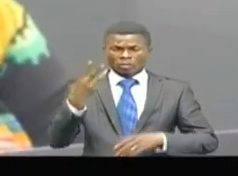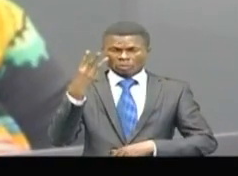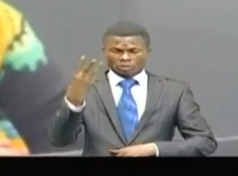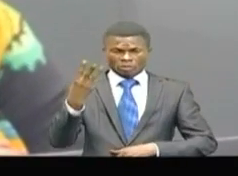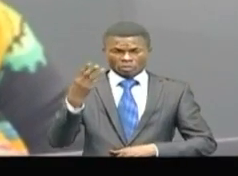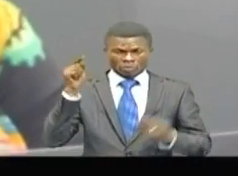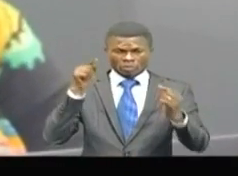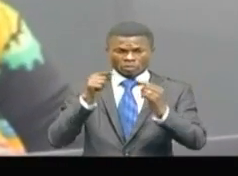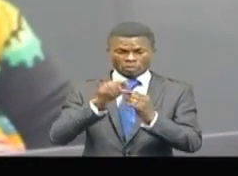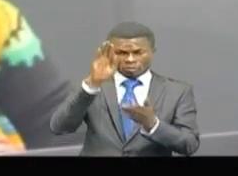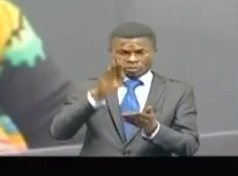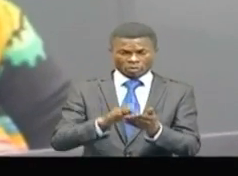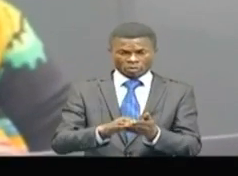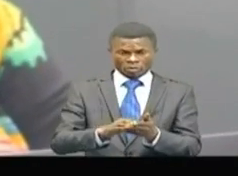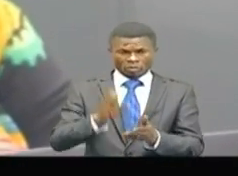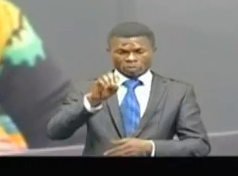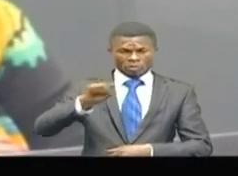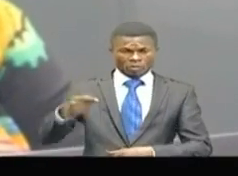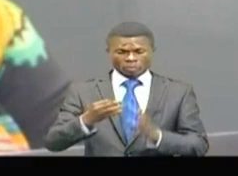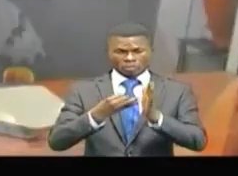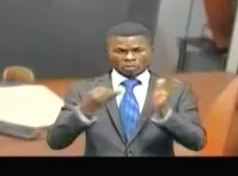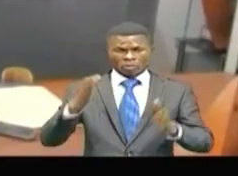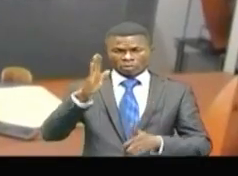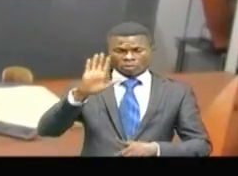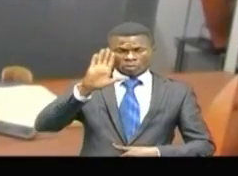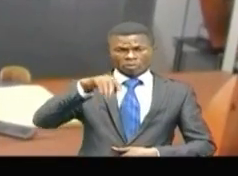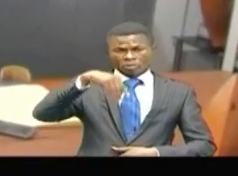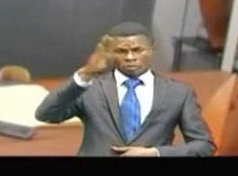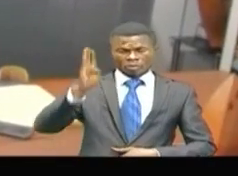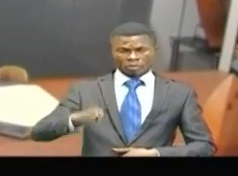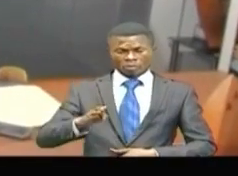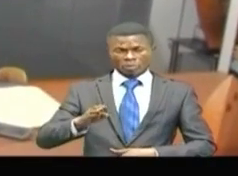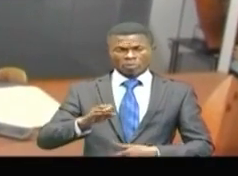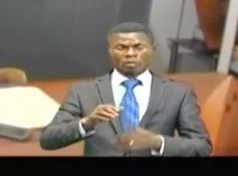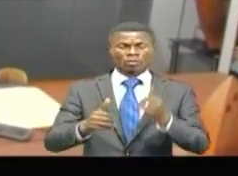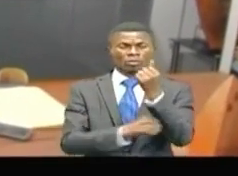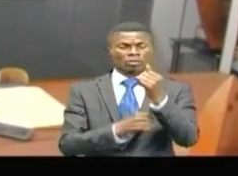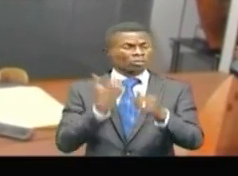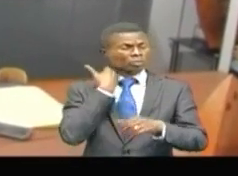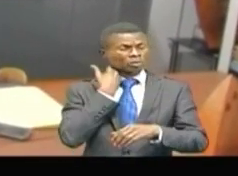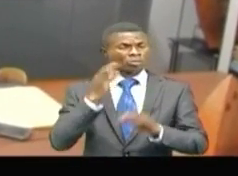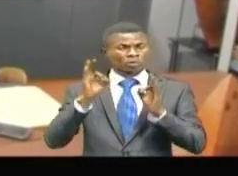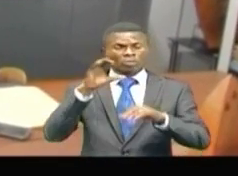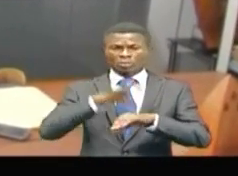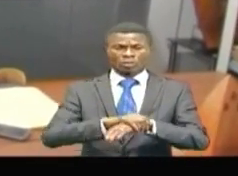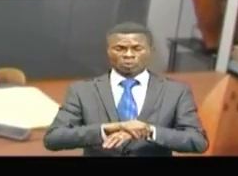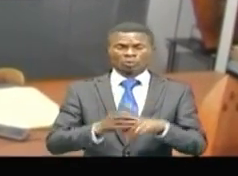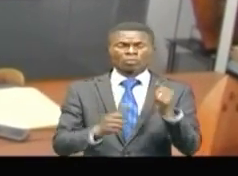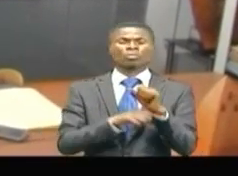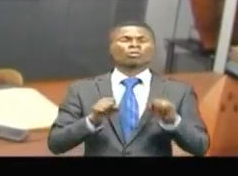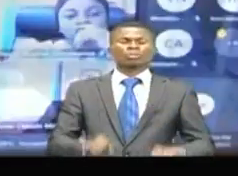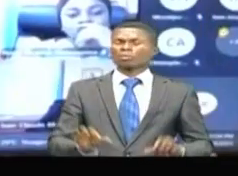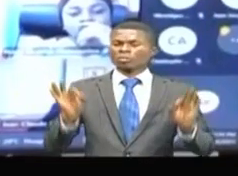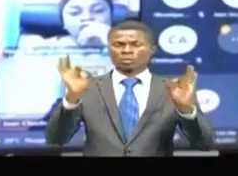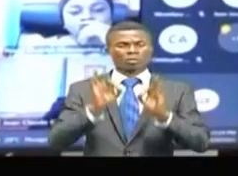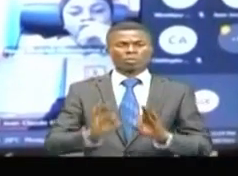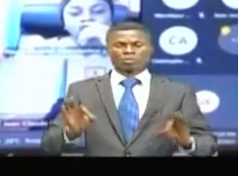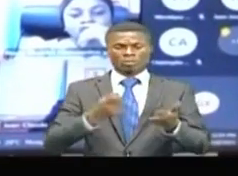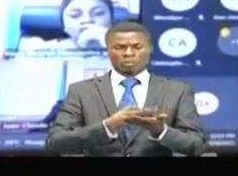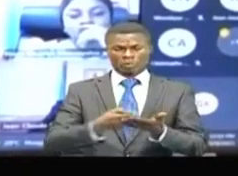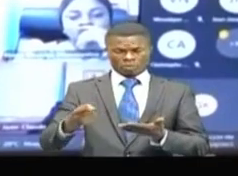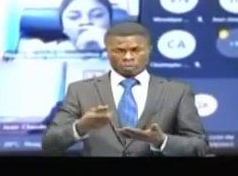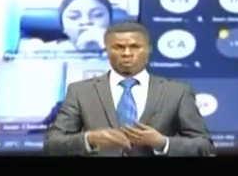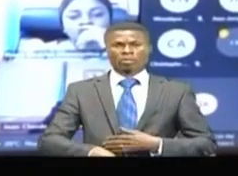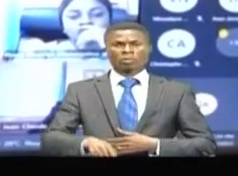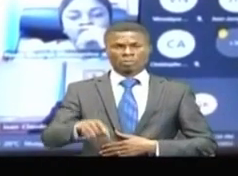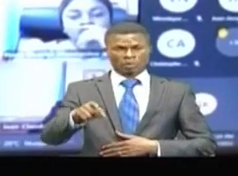à 0,65%. Aucun nouveau cas importé, aucun décès n'a été signalé au cours de cette dernière